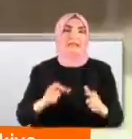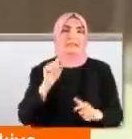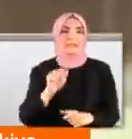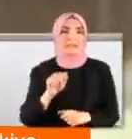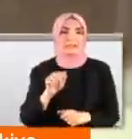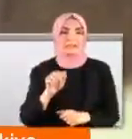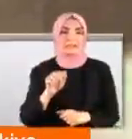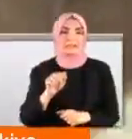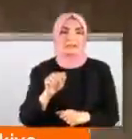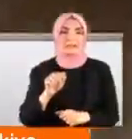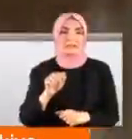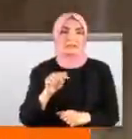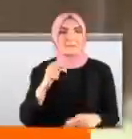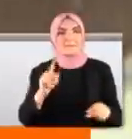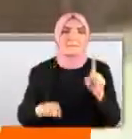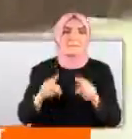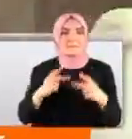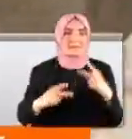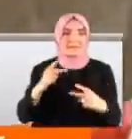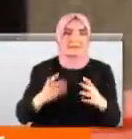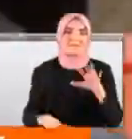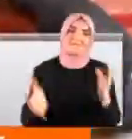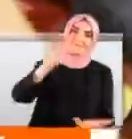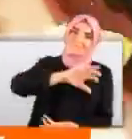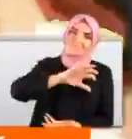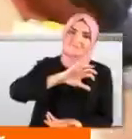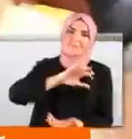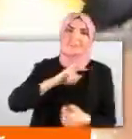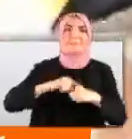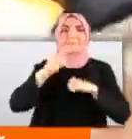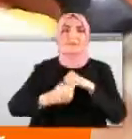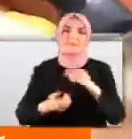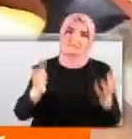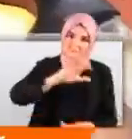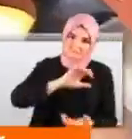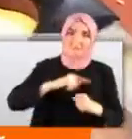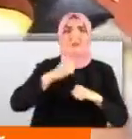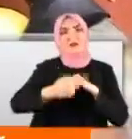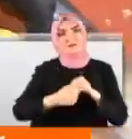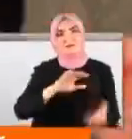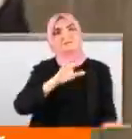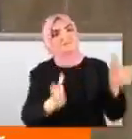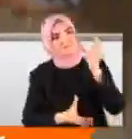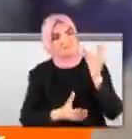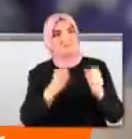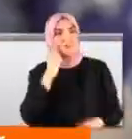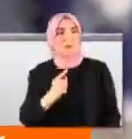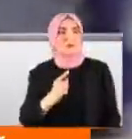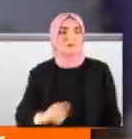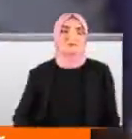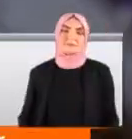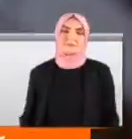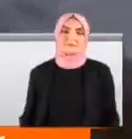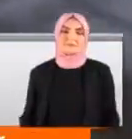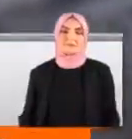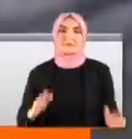arada sırada baş aşağı çevirip bir hafta baş aşağı, bir hafta yukarıya olmak üzere. Ev yapımı